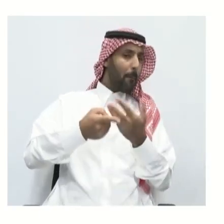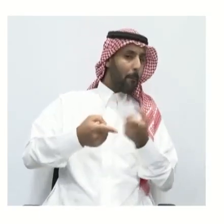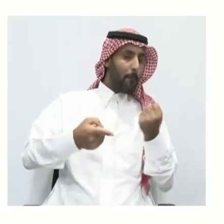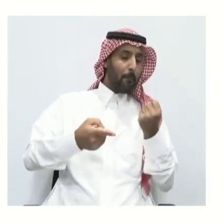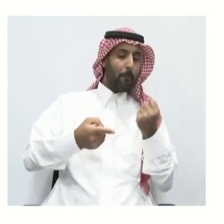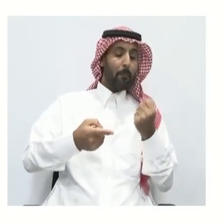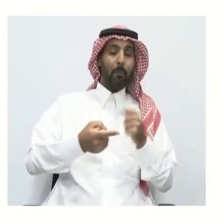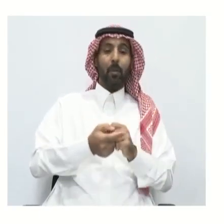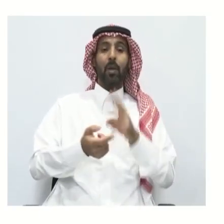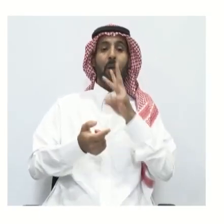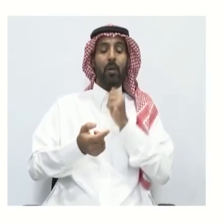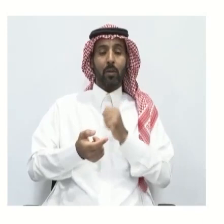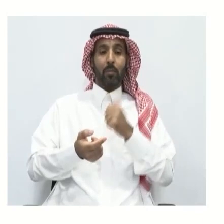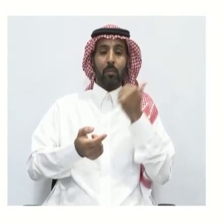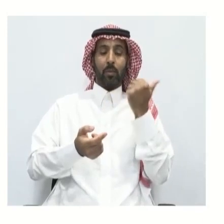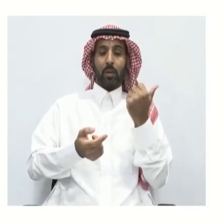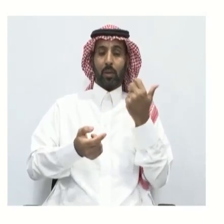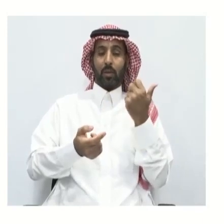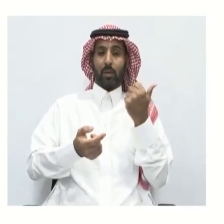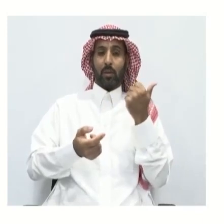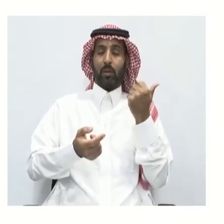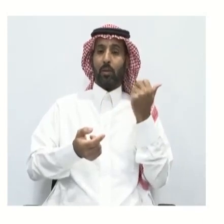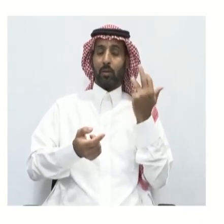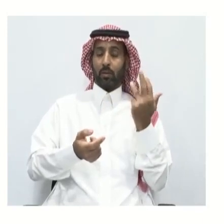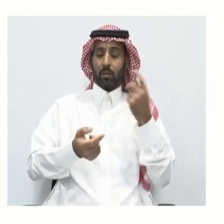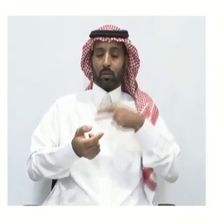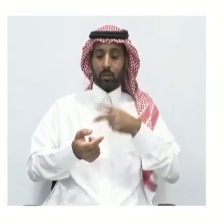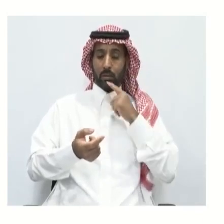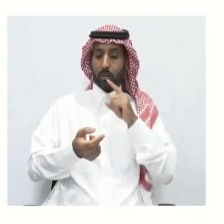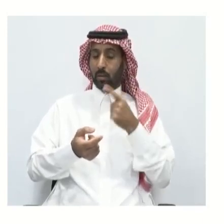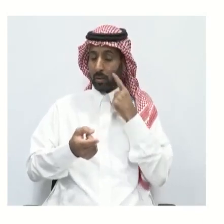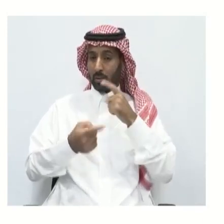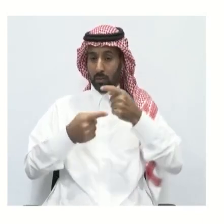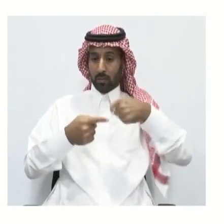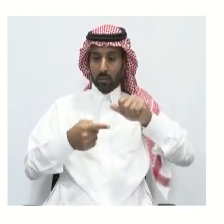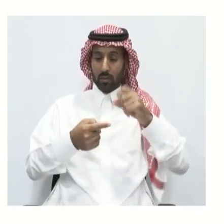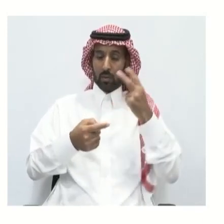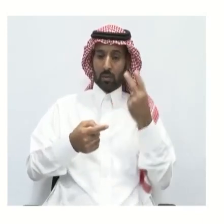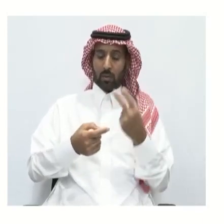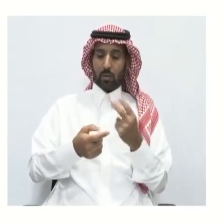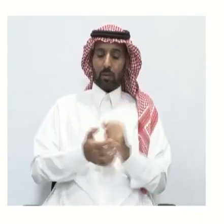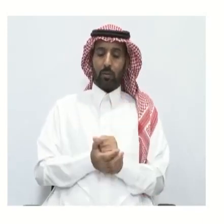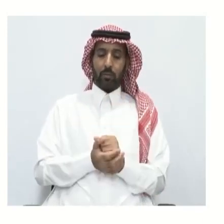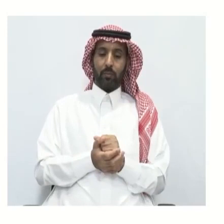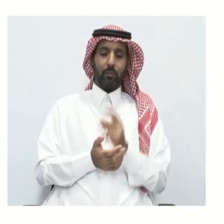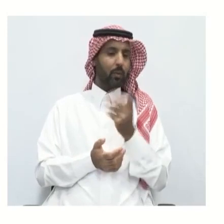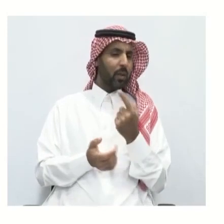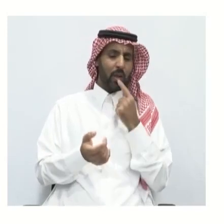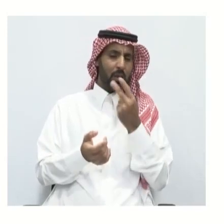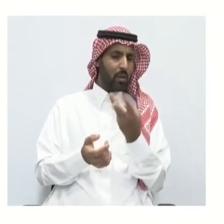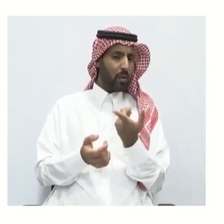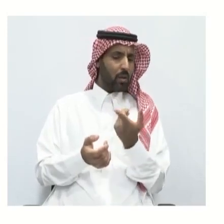الناتج 319.2 اذا هذا هو كتله يوديد الزنك اذا كيف